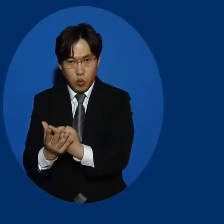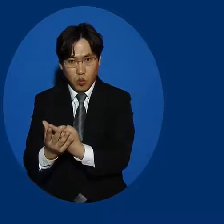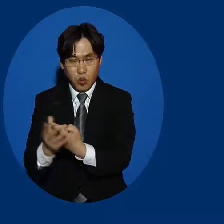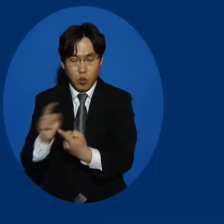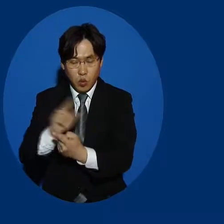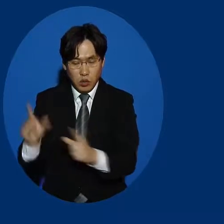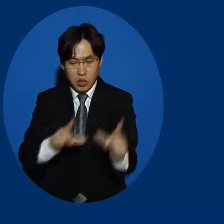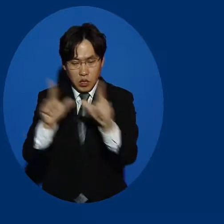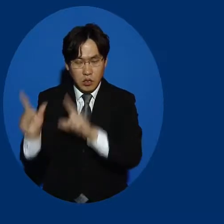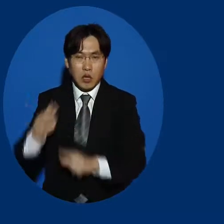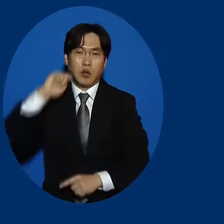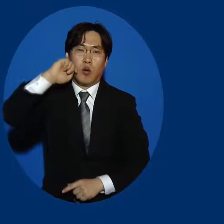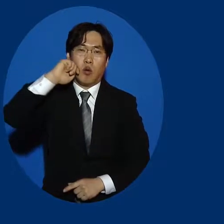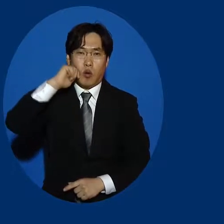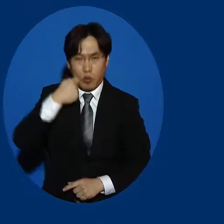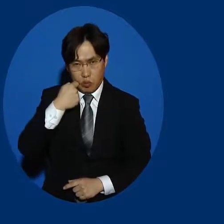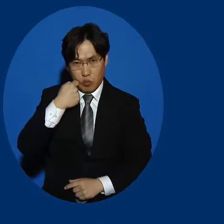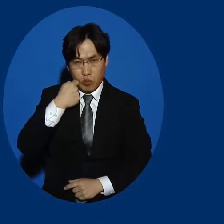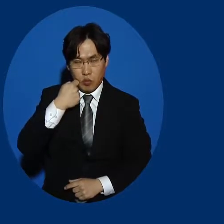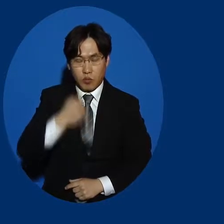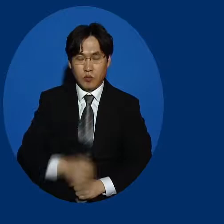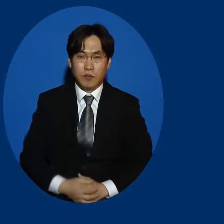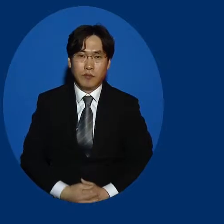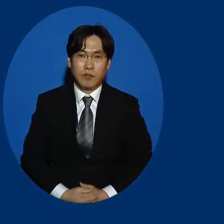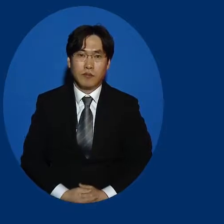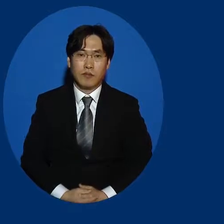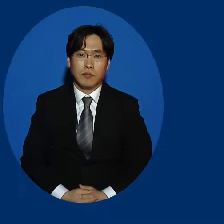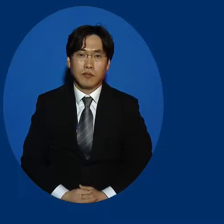통합되기가 쉽지 않았습니다.